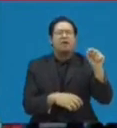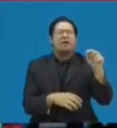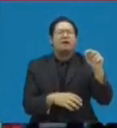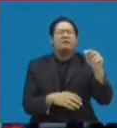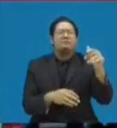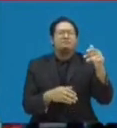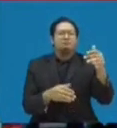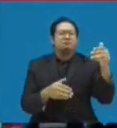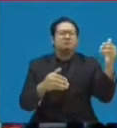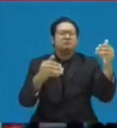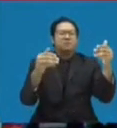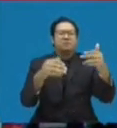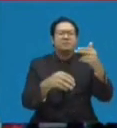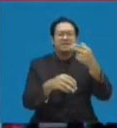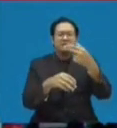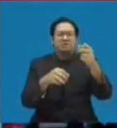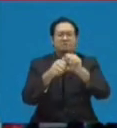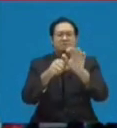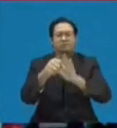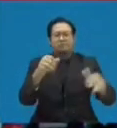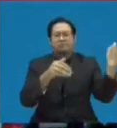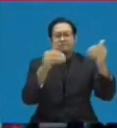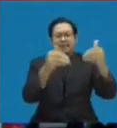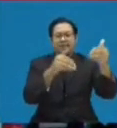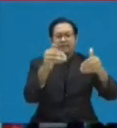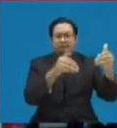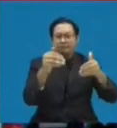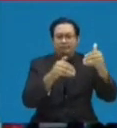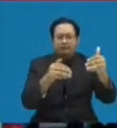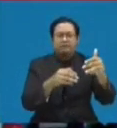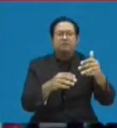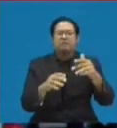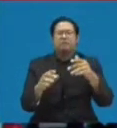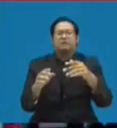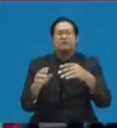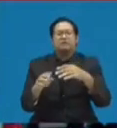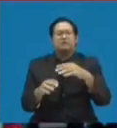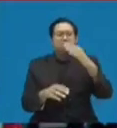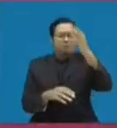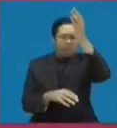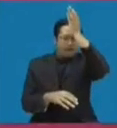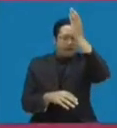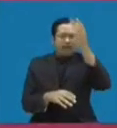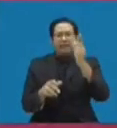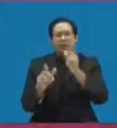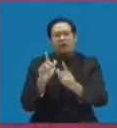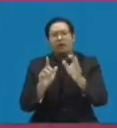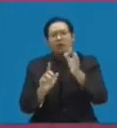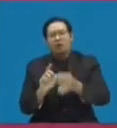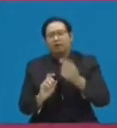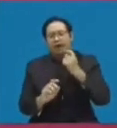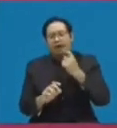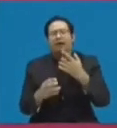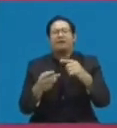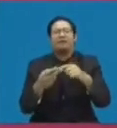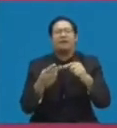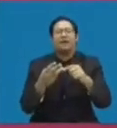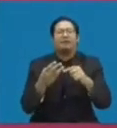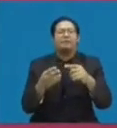Hai yang hadir dari seluruh tanah air para bupati Walikota se Papua dan Papua Barat